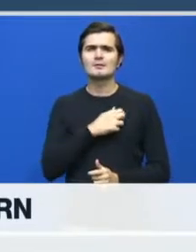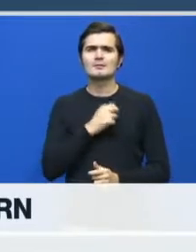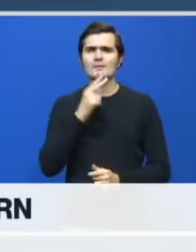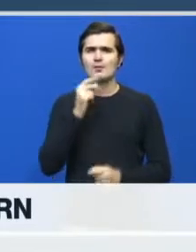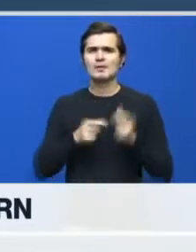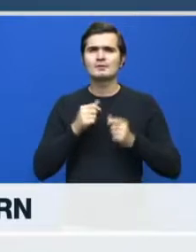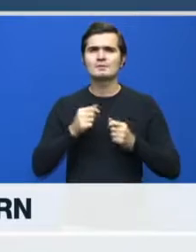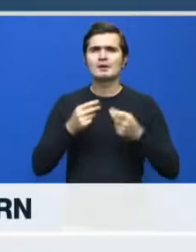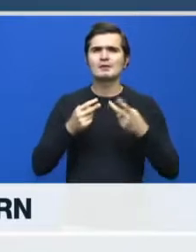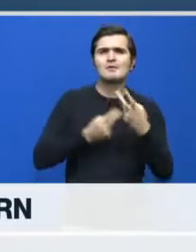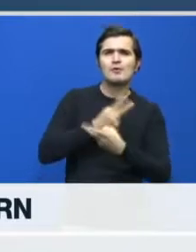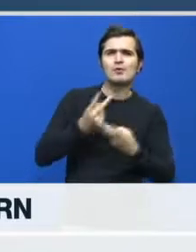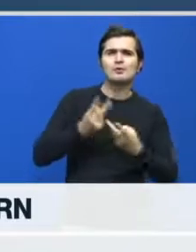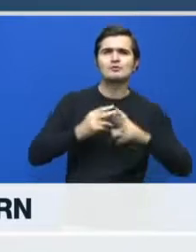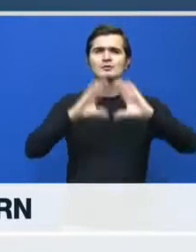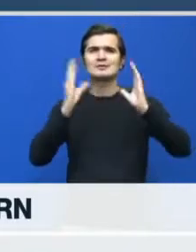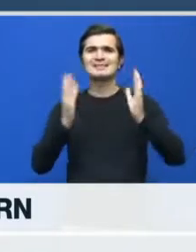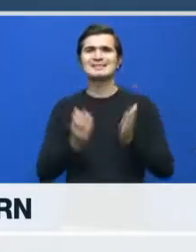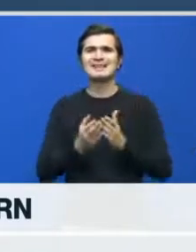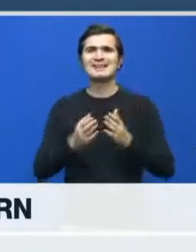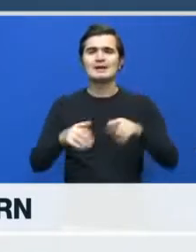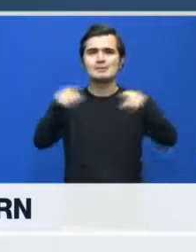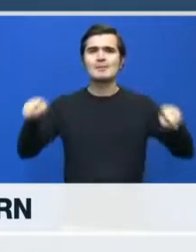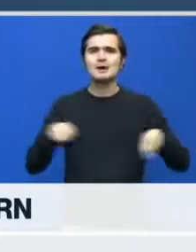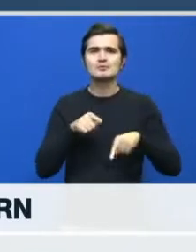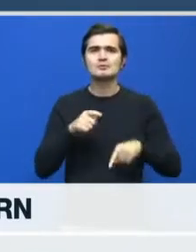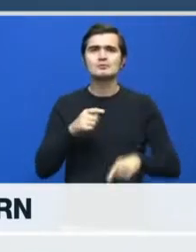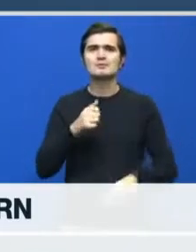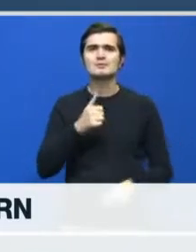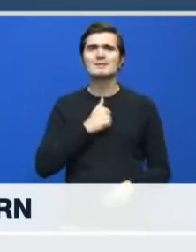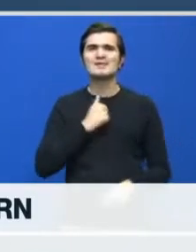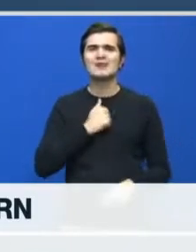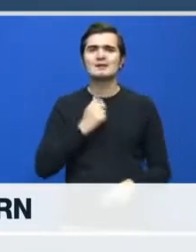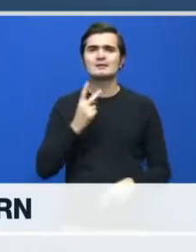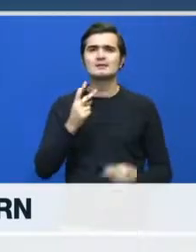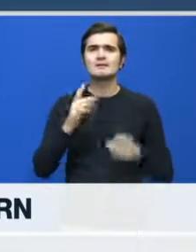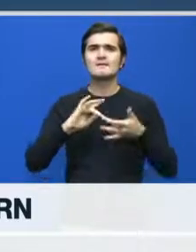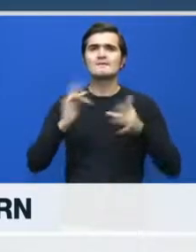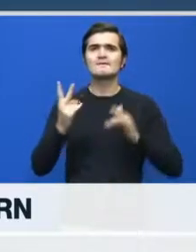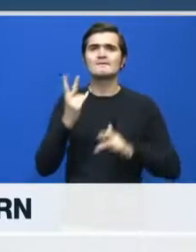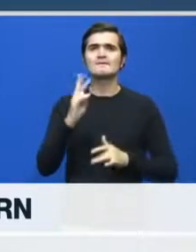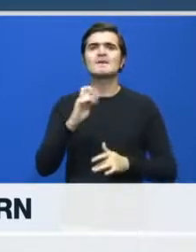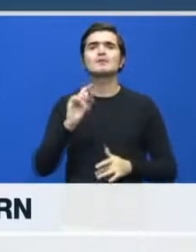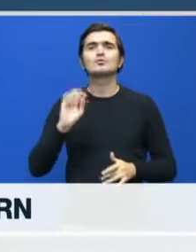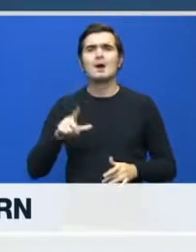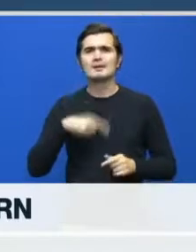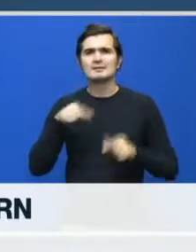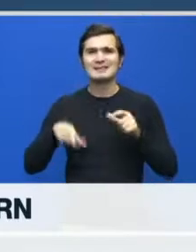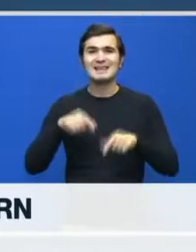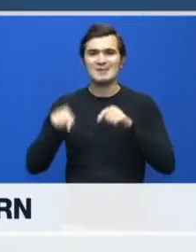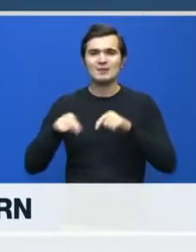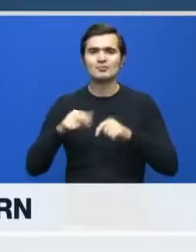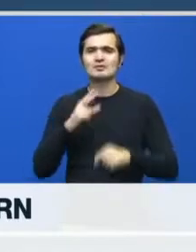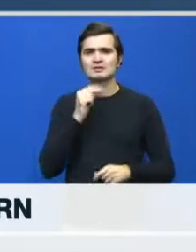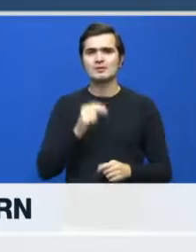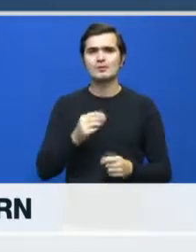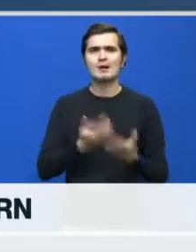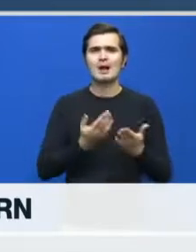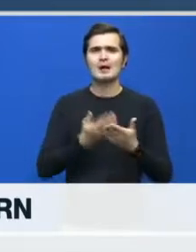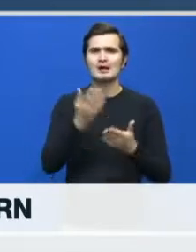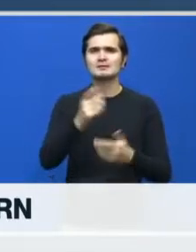folosirea în întreg, să spunem, a spațiului privat virtual, despre acest sistem este vorba, și se asigură